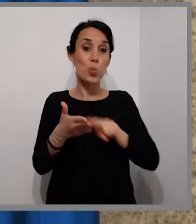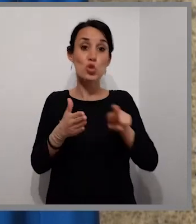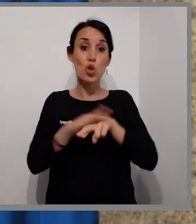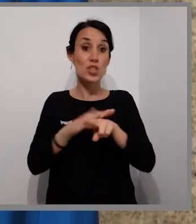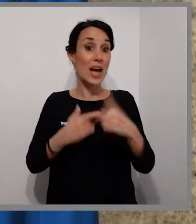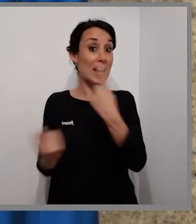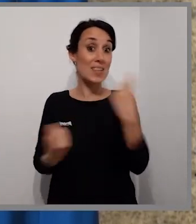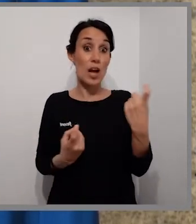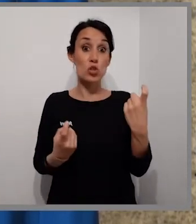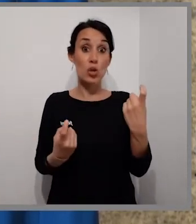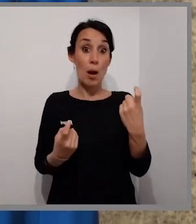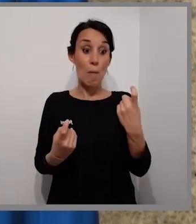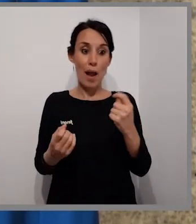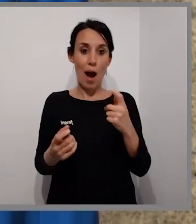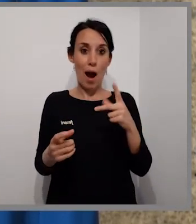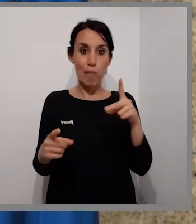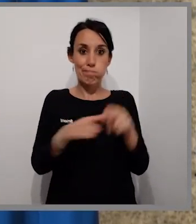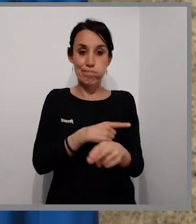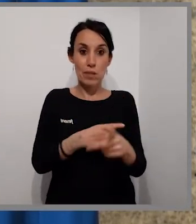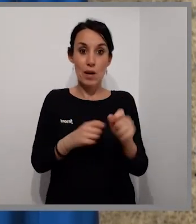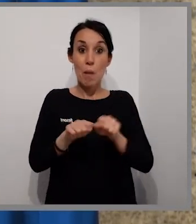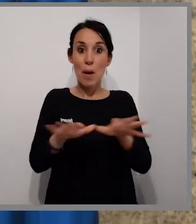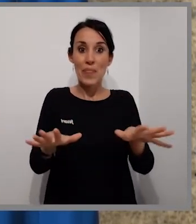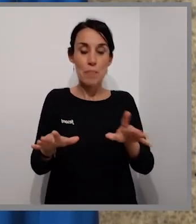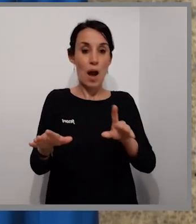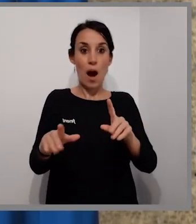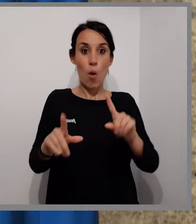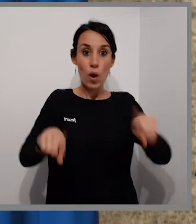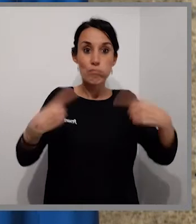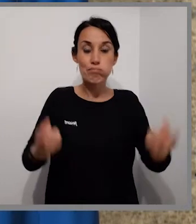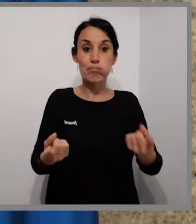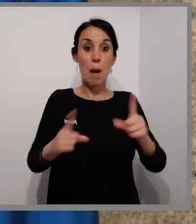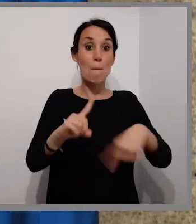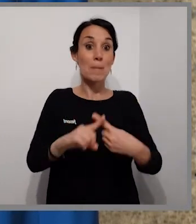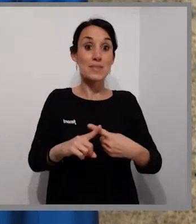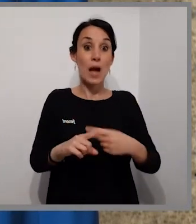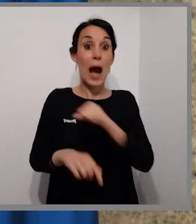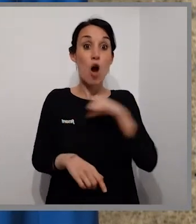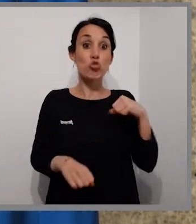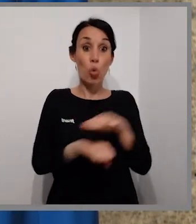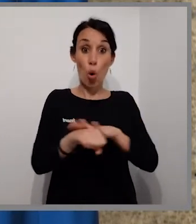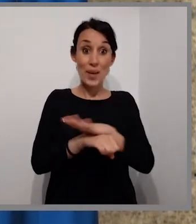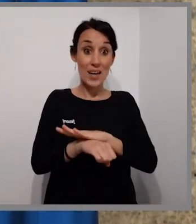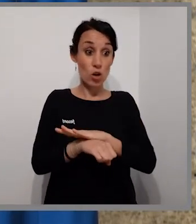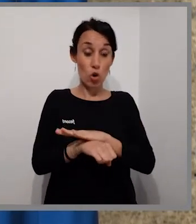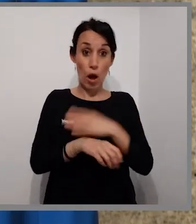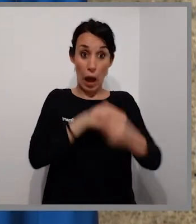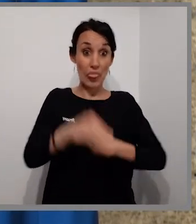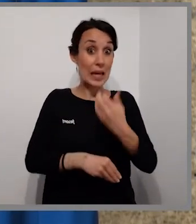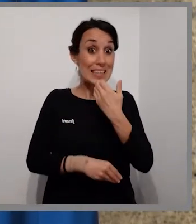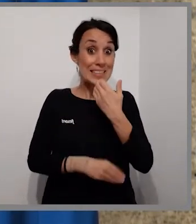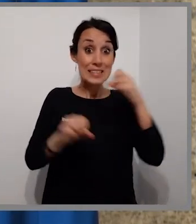dels recursos necessaris per a poder fer front a aquesta pandèmia i al funcionament de l'autogovern. L'autogovern